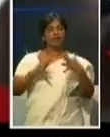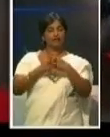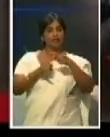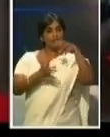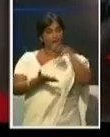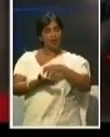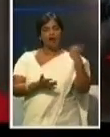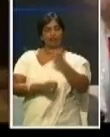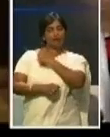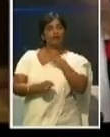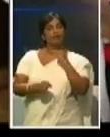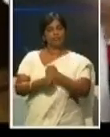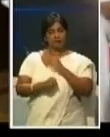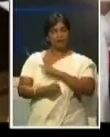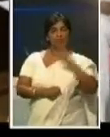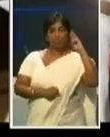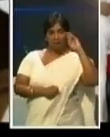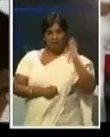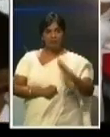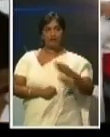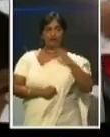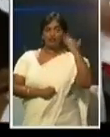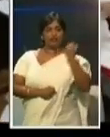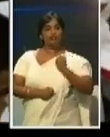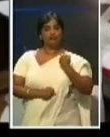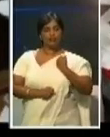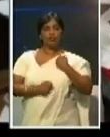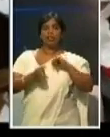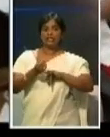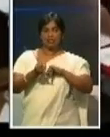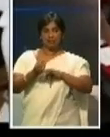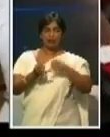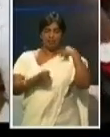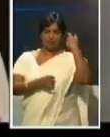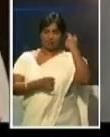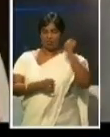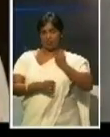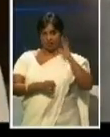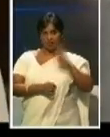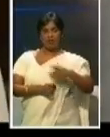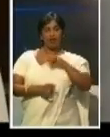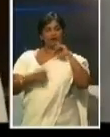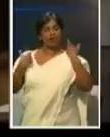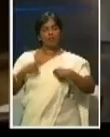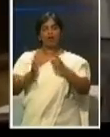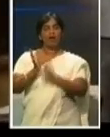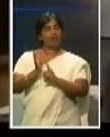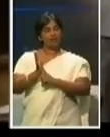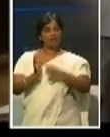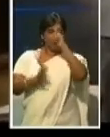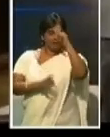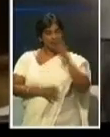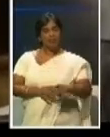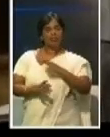බස්නාහිර පළාතේ නව ආණ්ඩුකාරවරයා ලෙස දිවුරුම් දුන්නේ විශේෂඥ වෛද්‍ය සීතා අරඹේපොළ මහත්මියයි. නීතිඥ ලලිත් යූ ගමගේ